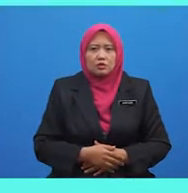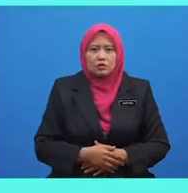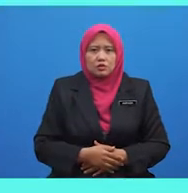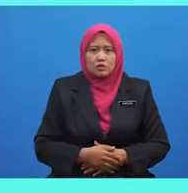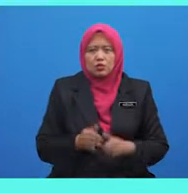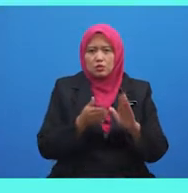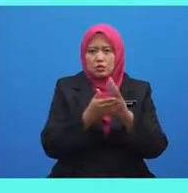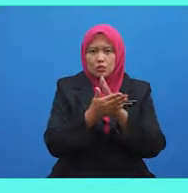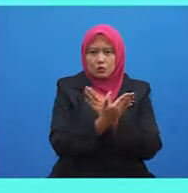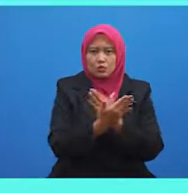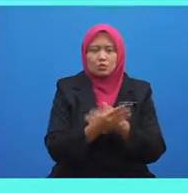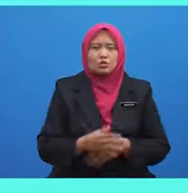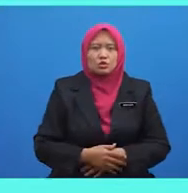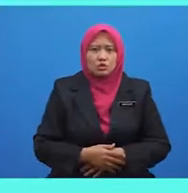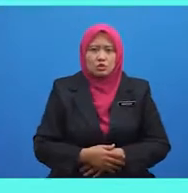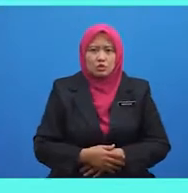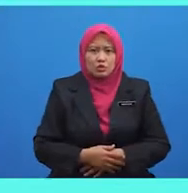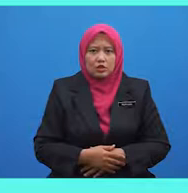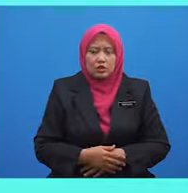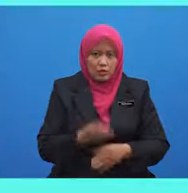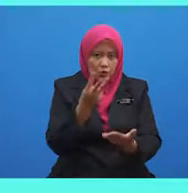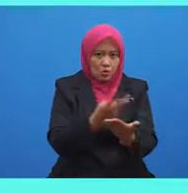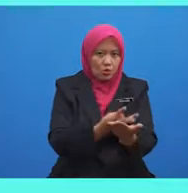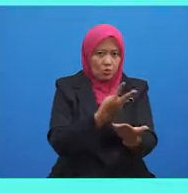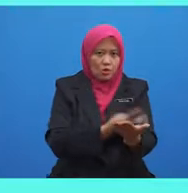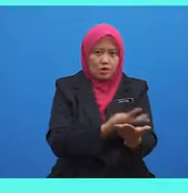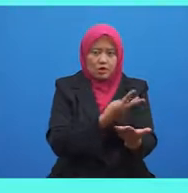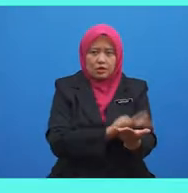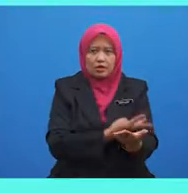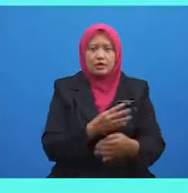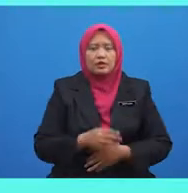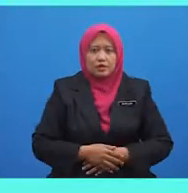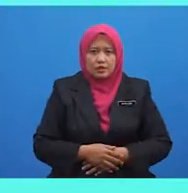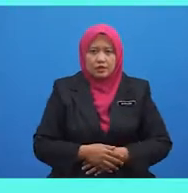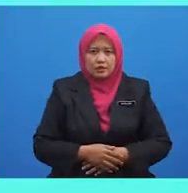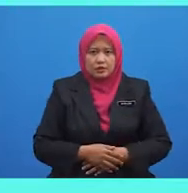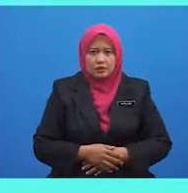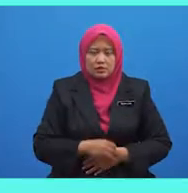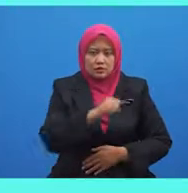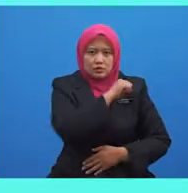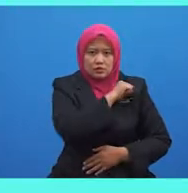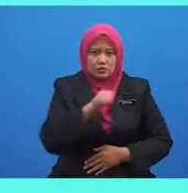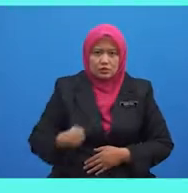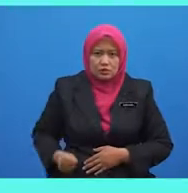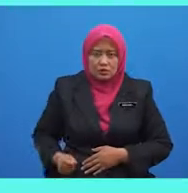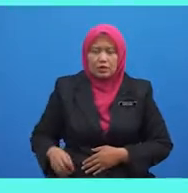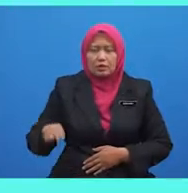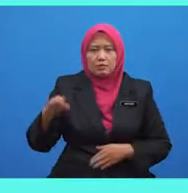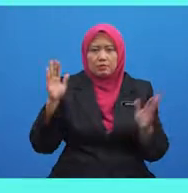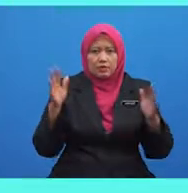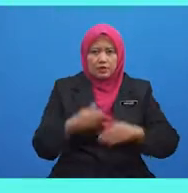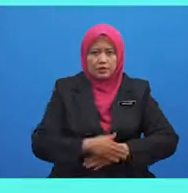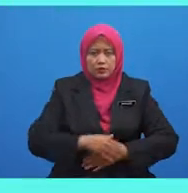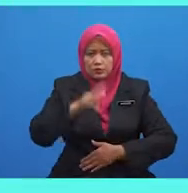waris Kesultanan Melayu Melaka. Kerajaan ini juga mewarisi sistem pemerintahan dan